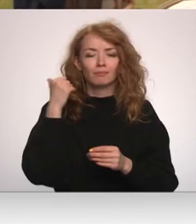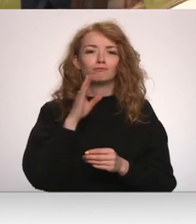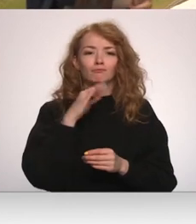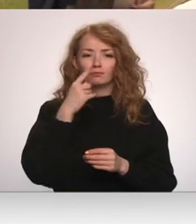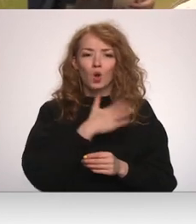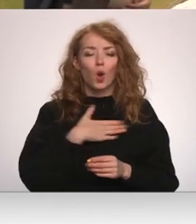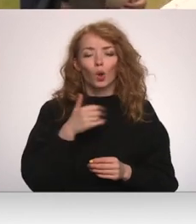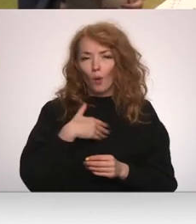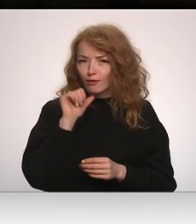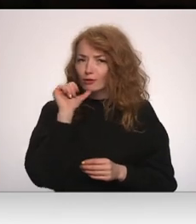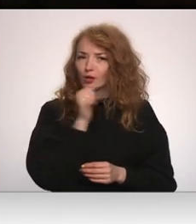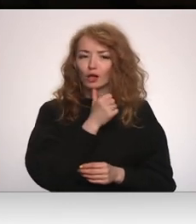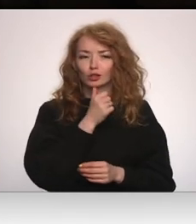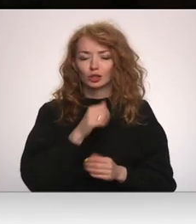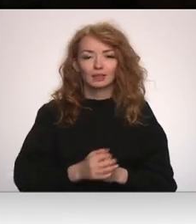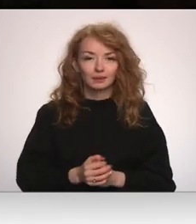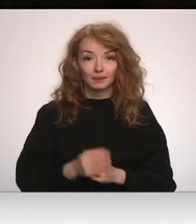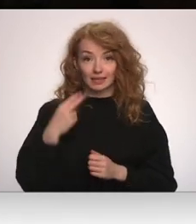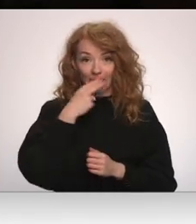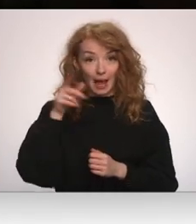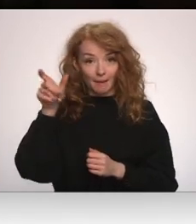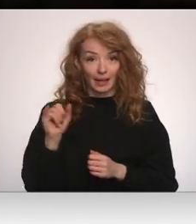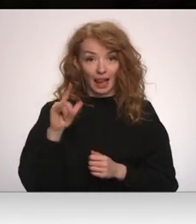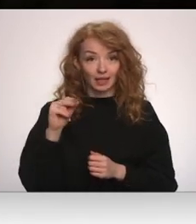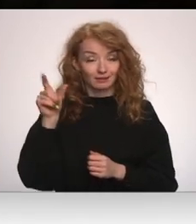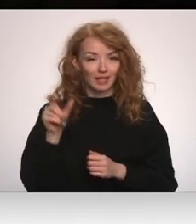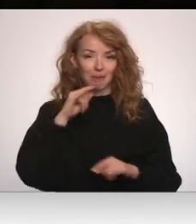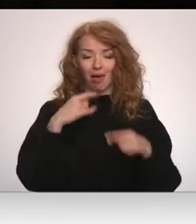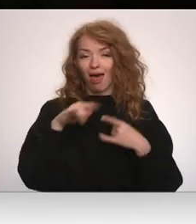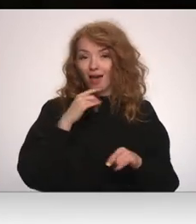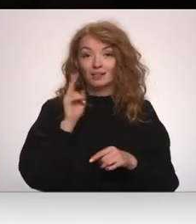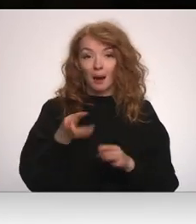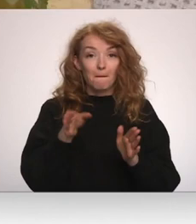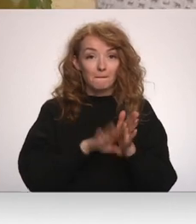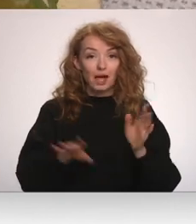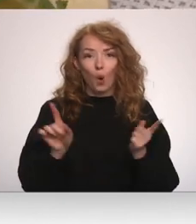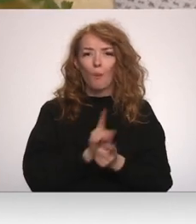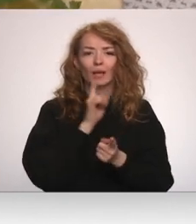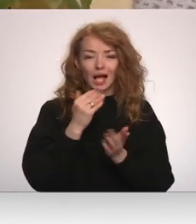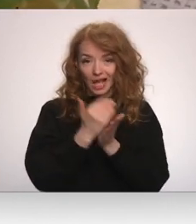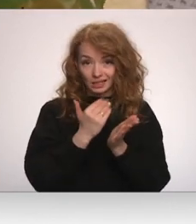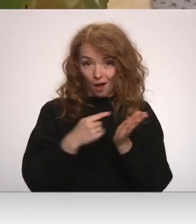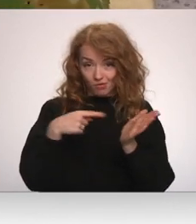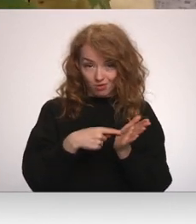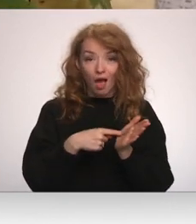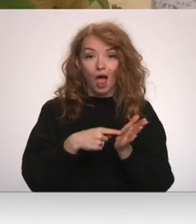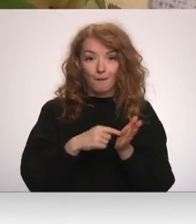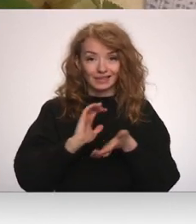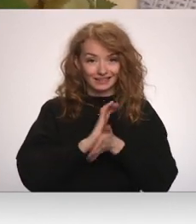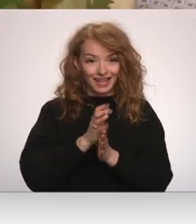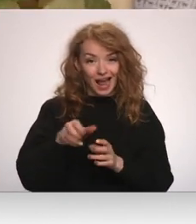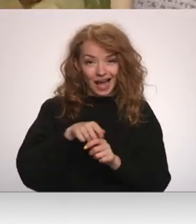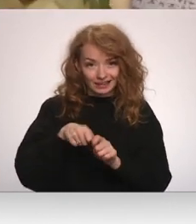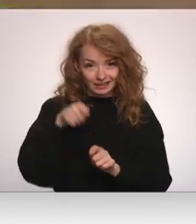Ļoti, ļoti. Forši. Saimniece Ilze Briedis smējas, ka bez obligātajām sastāvdaļām sieras iešanai galvenais ir